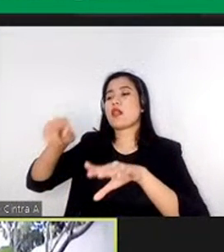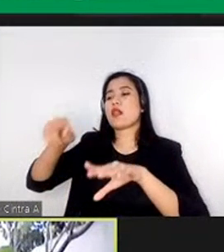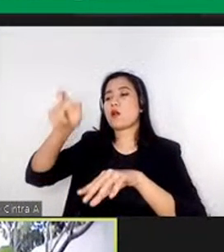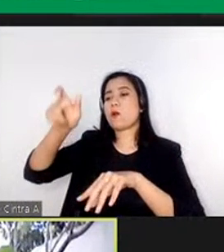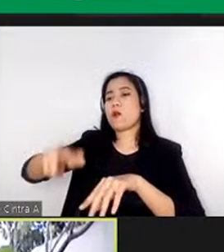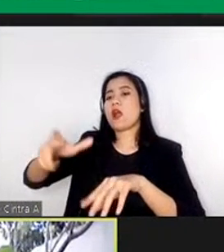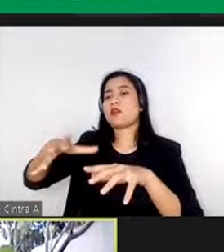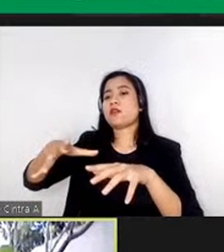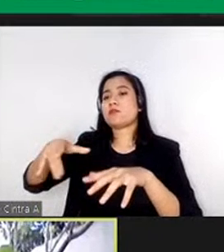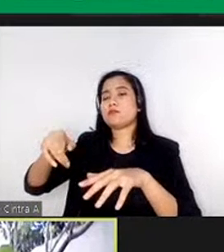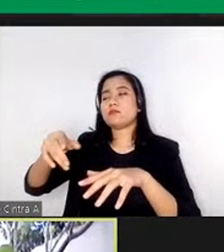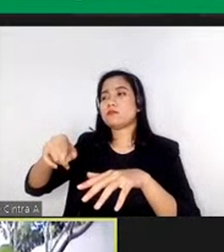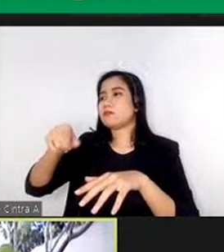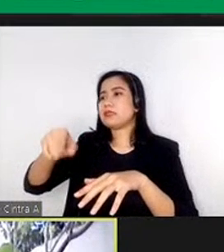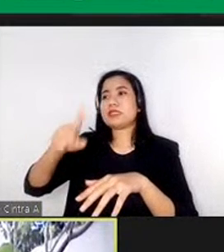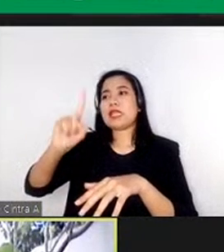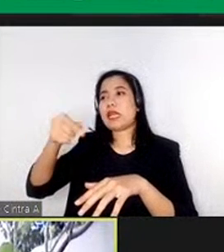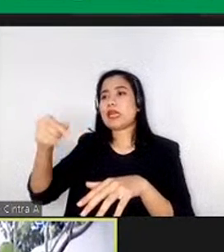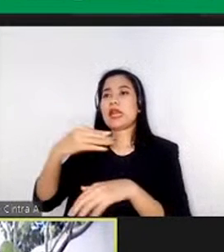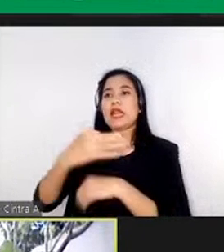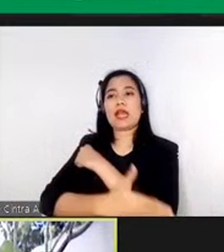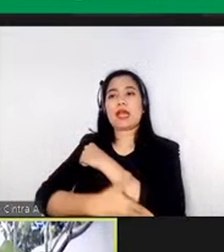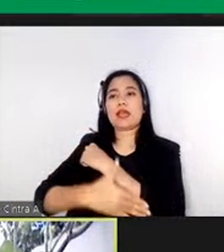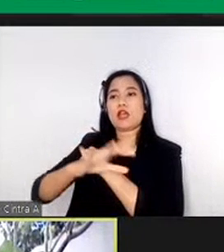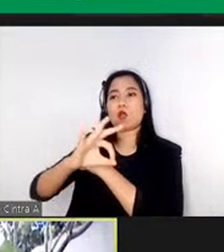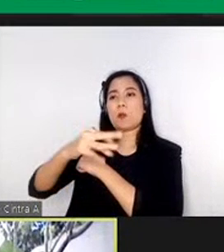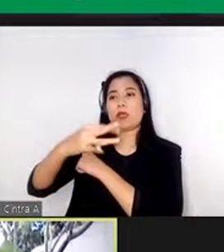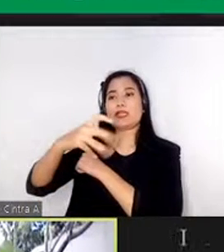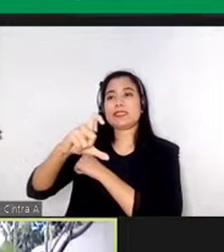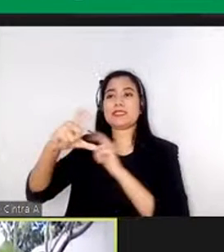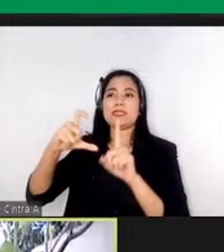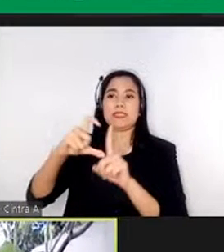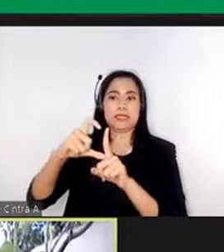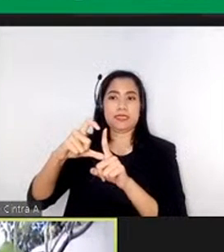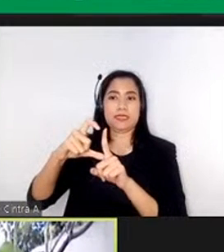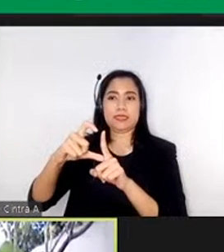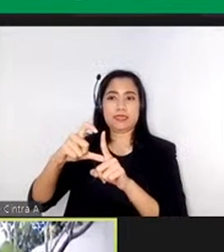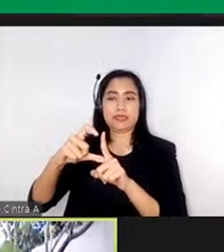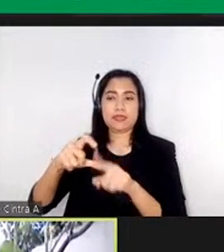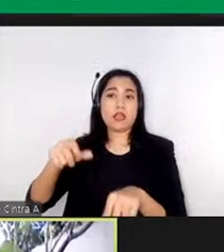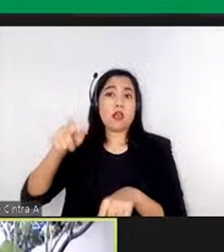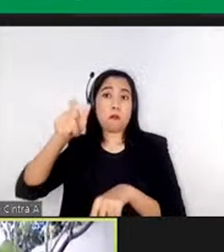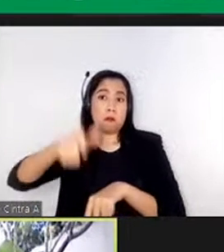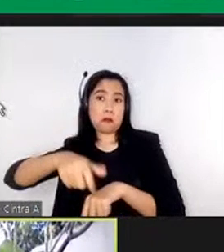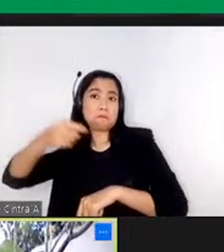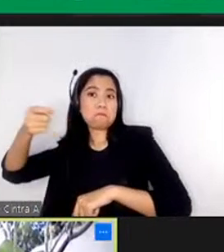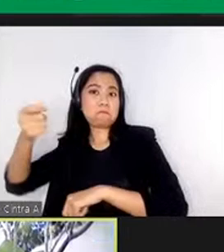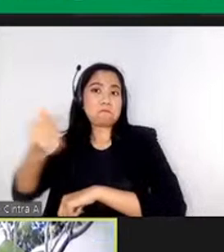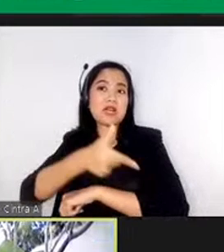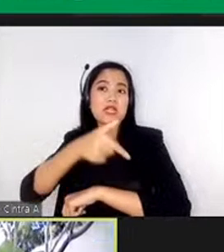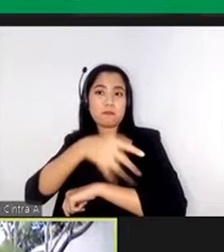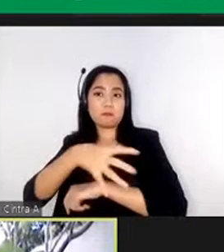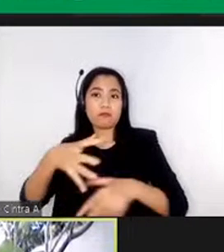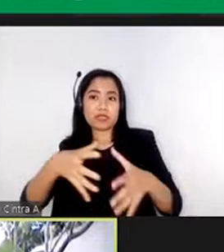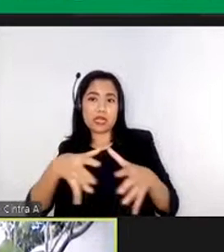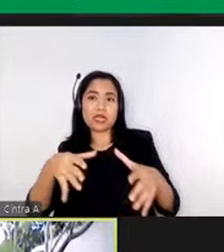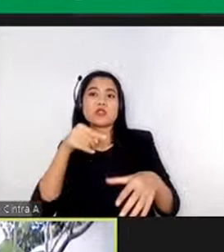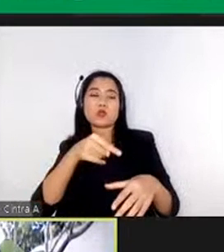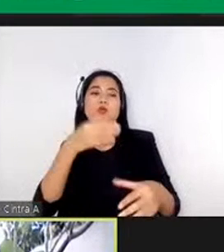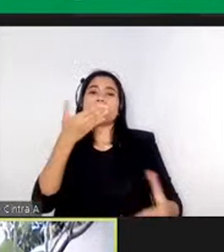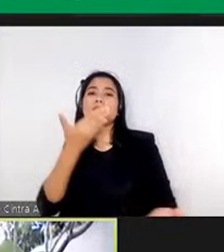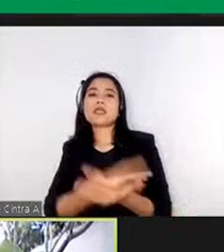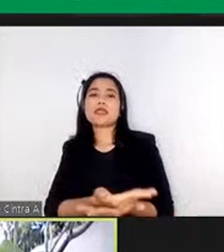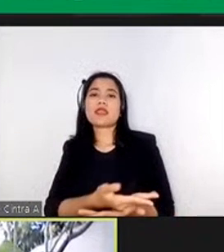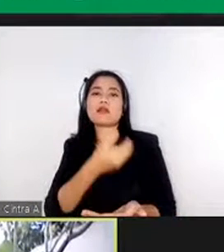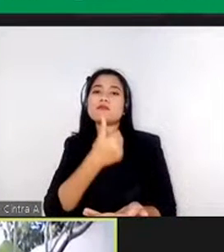berasal dari negara anggota OECD Nah si buers besar inilah yang bisa meminta agar e